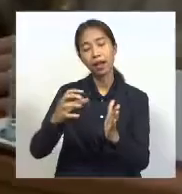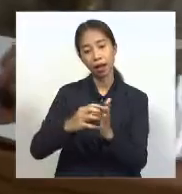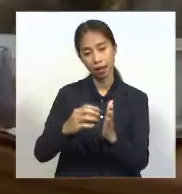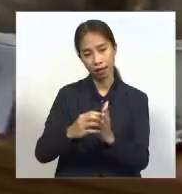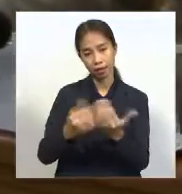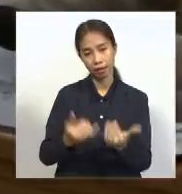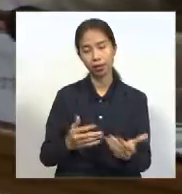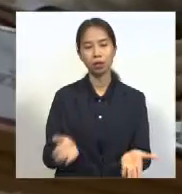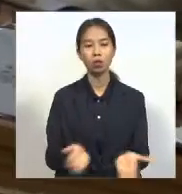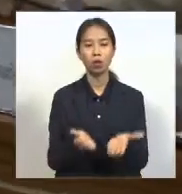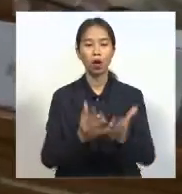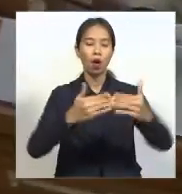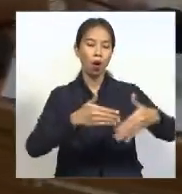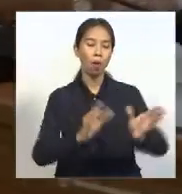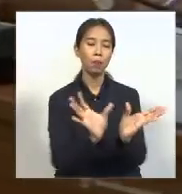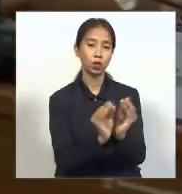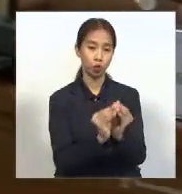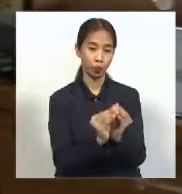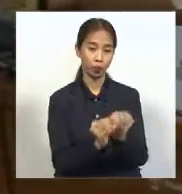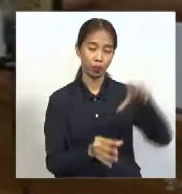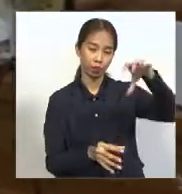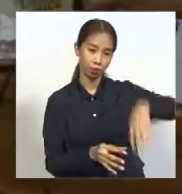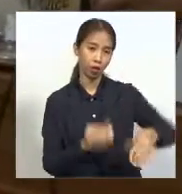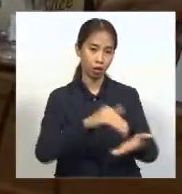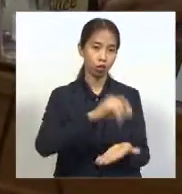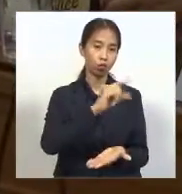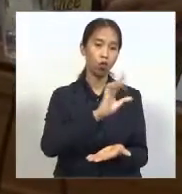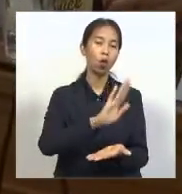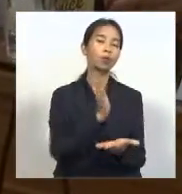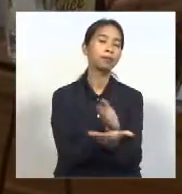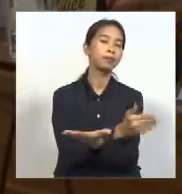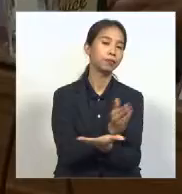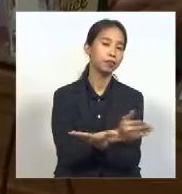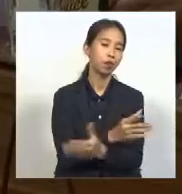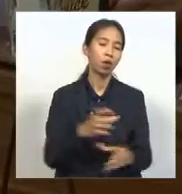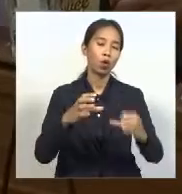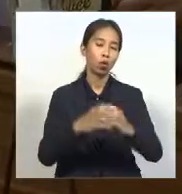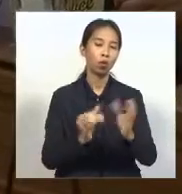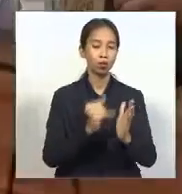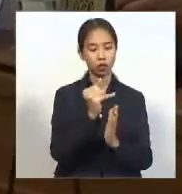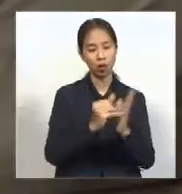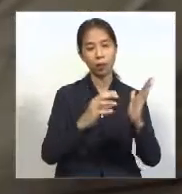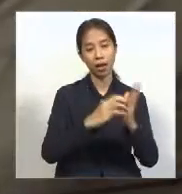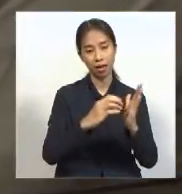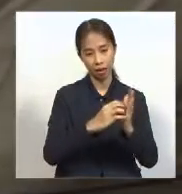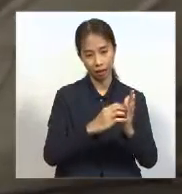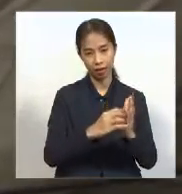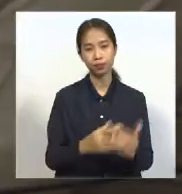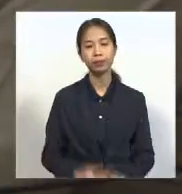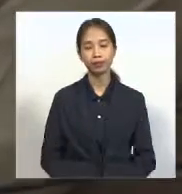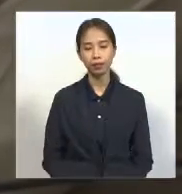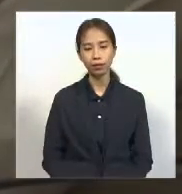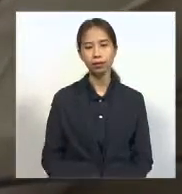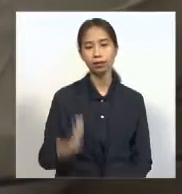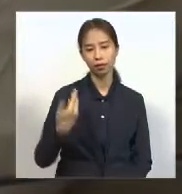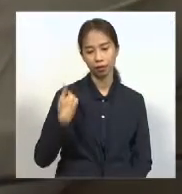งการก่อสร้างศูนย์ประชุมสัมมนาและแสดงสินค้าภาคตะวันตกในพื้นที่กลุ่มจังหวัดภาคกลางตอนล่างหนึ่งรวมถึง